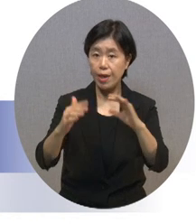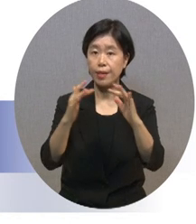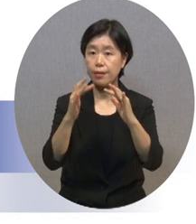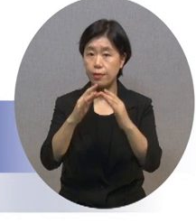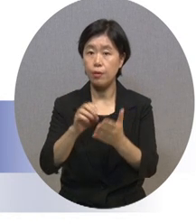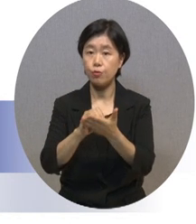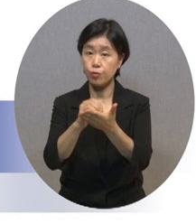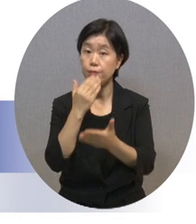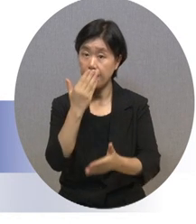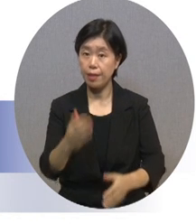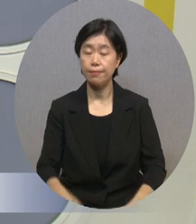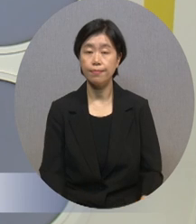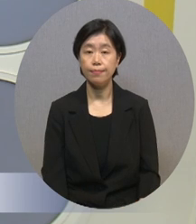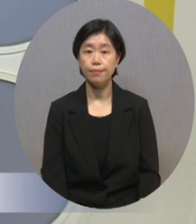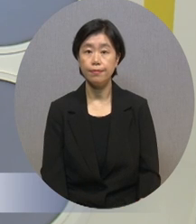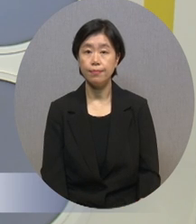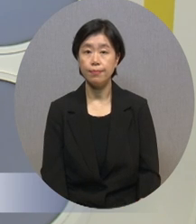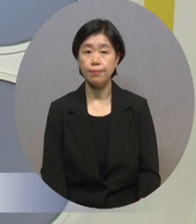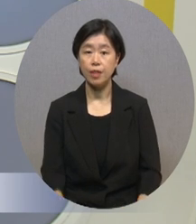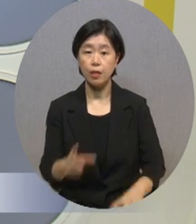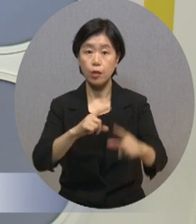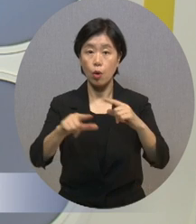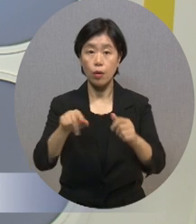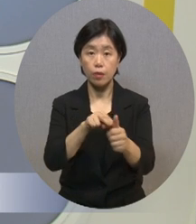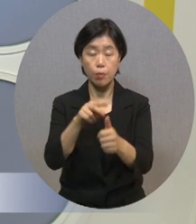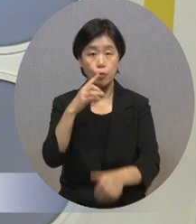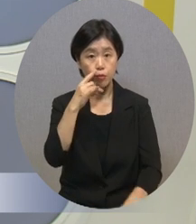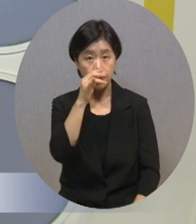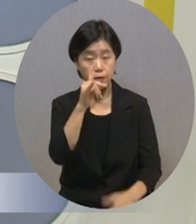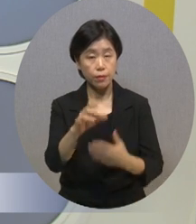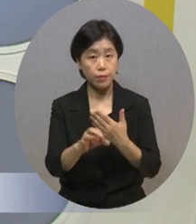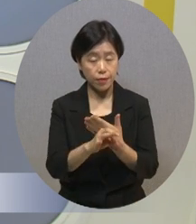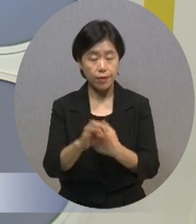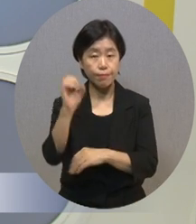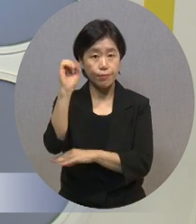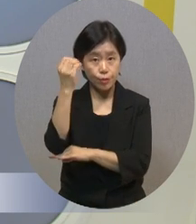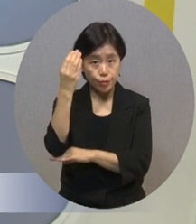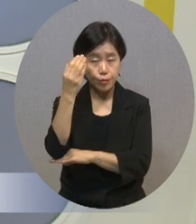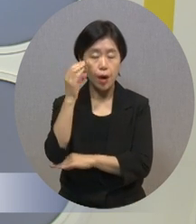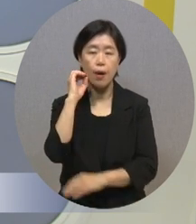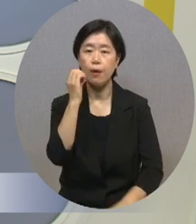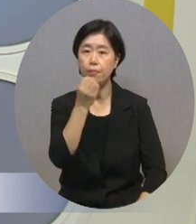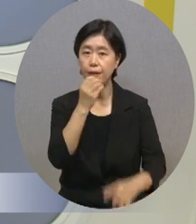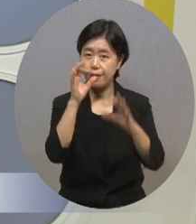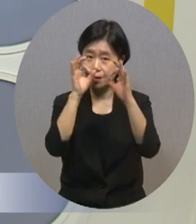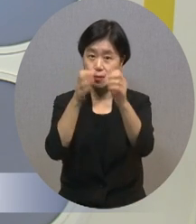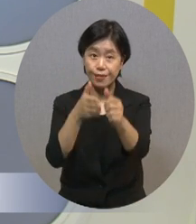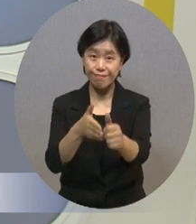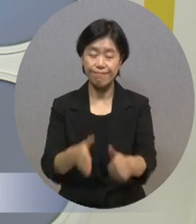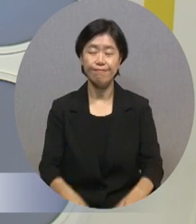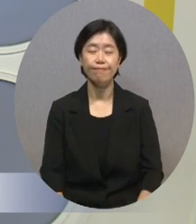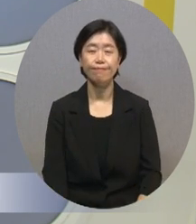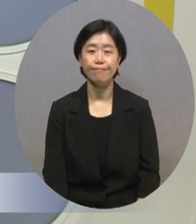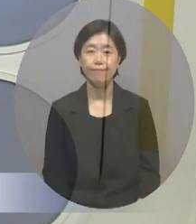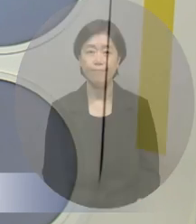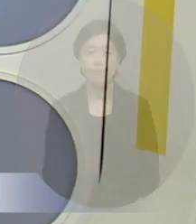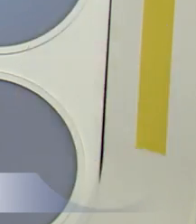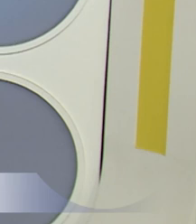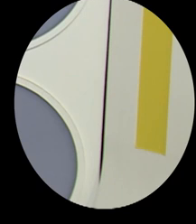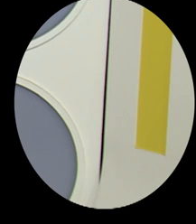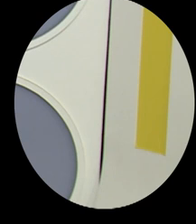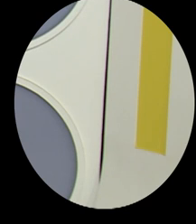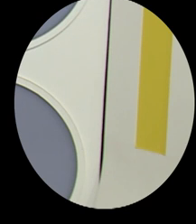접수하면 됩니다 더 자세한 뉴스는 장애인 신문과 웰페어 뉴스 홈페이지를 통해 확인할 수 있습니다